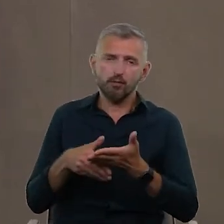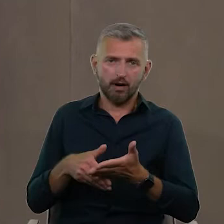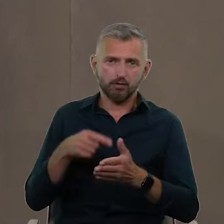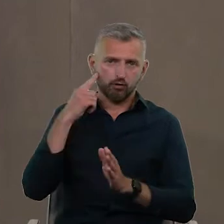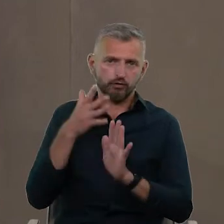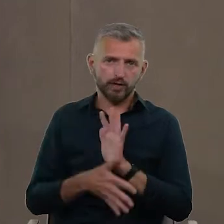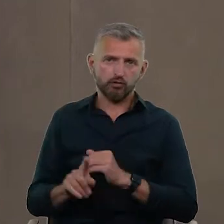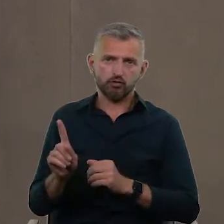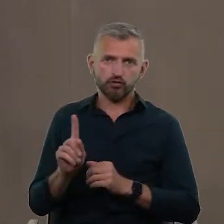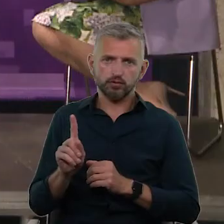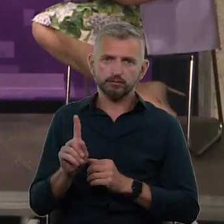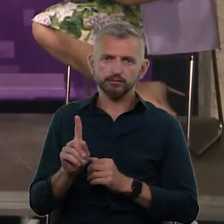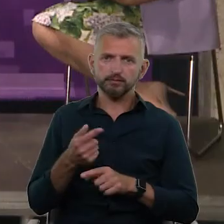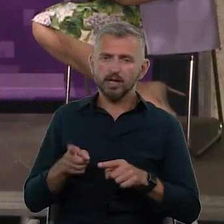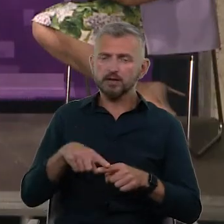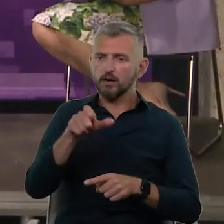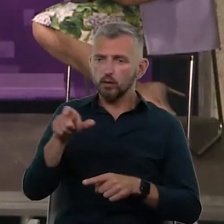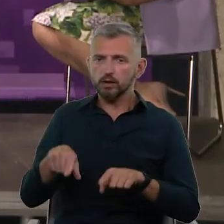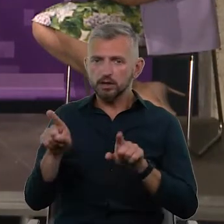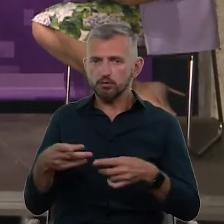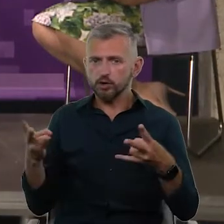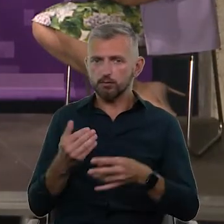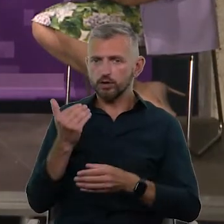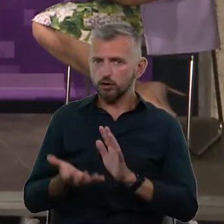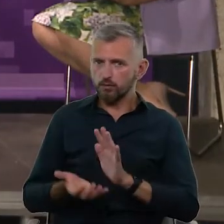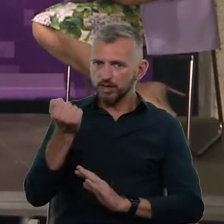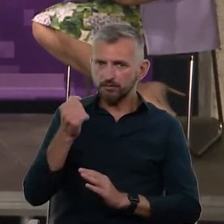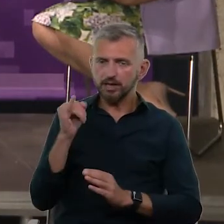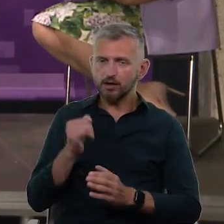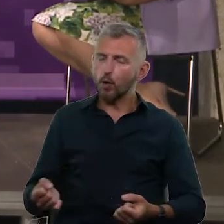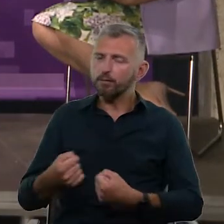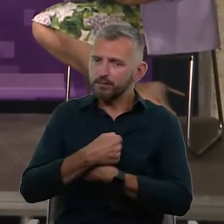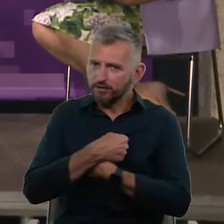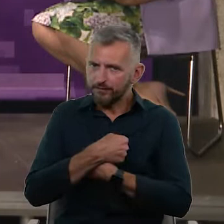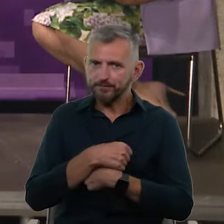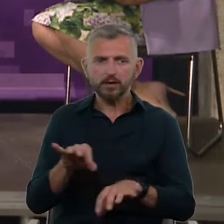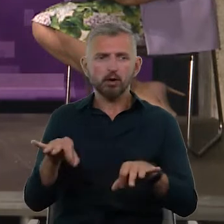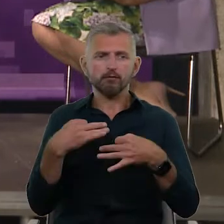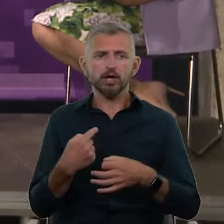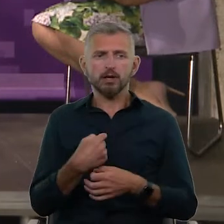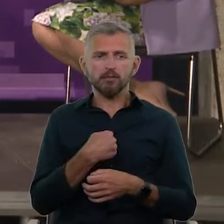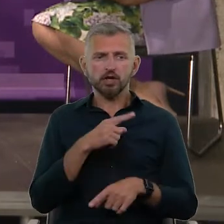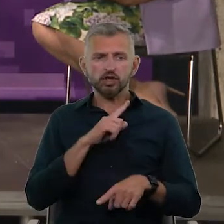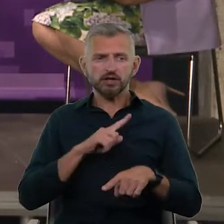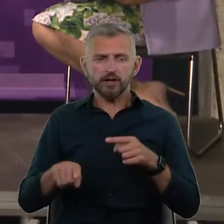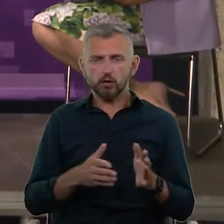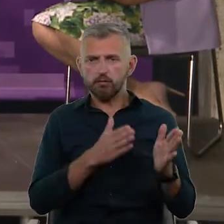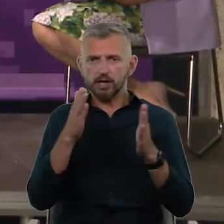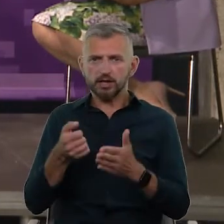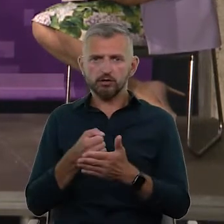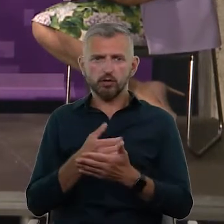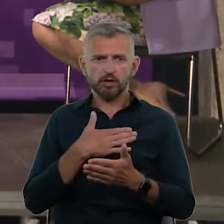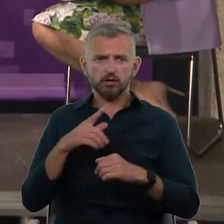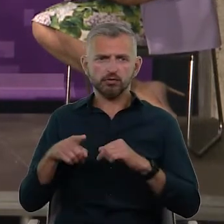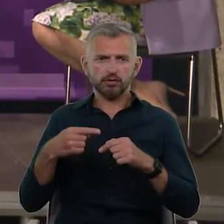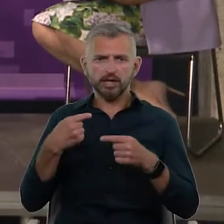що ці люди теж потребують їхньої підтримки і обіймів. Дозвольте мені швидко перейти до нашої